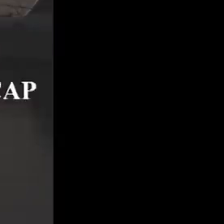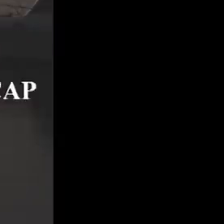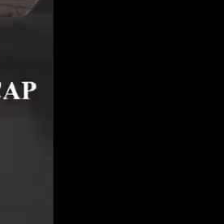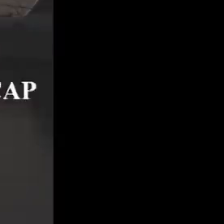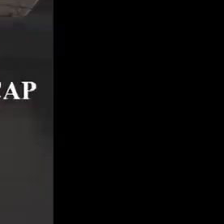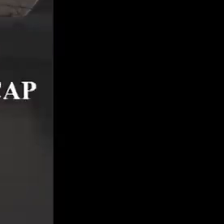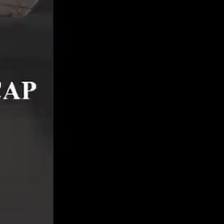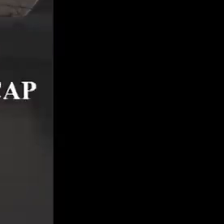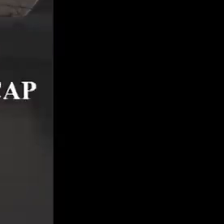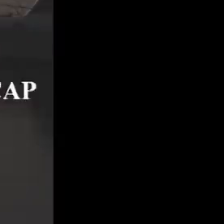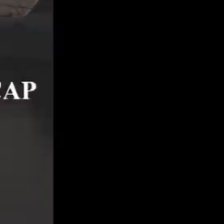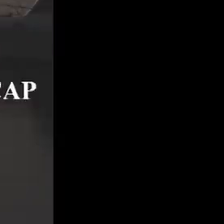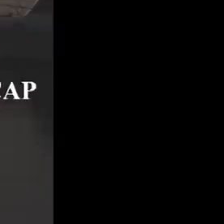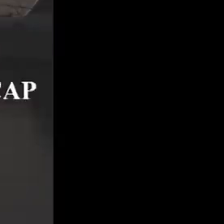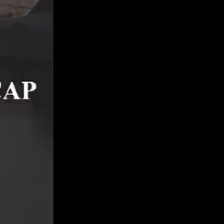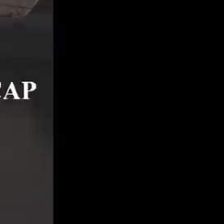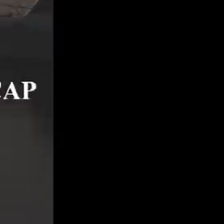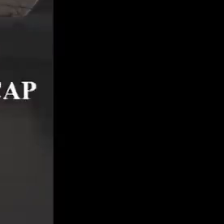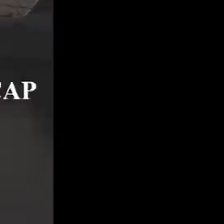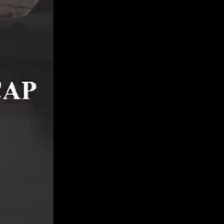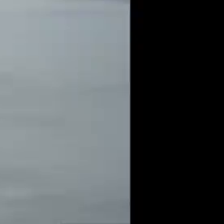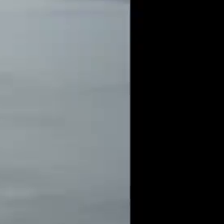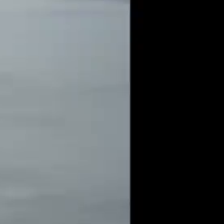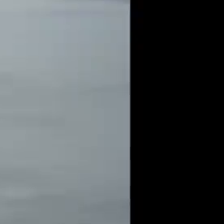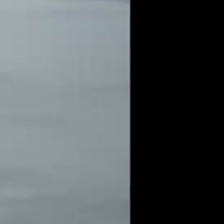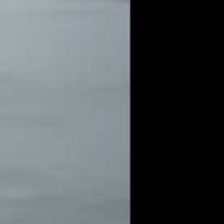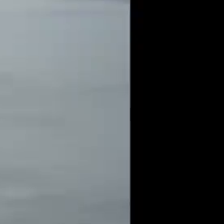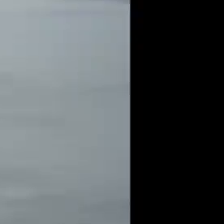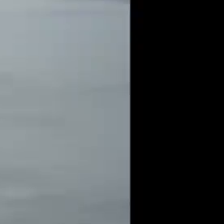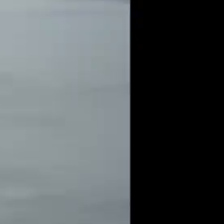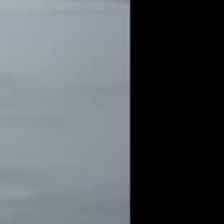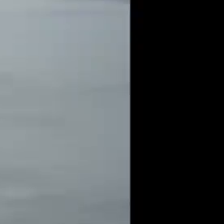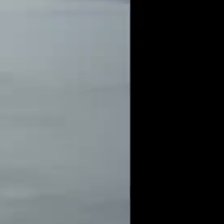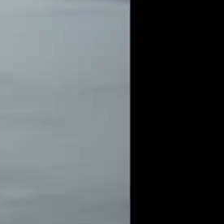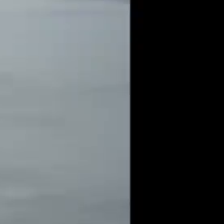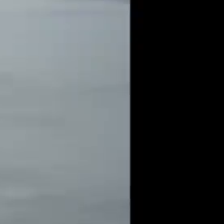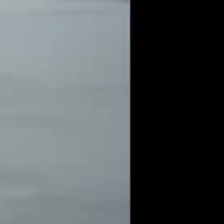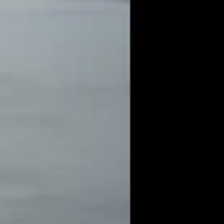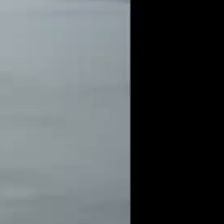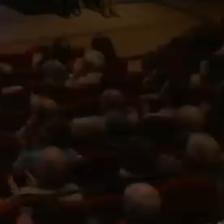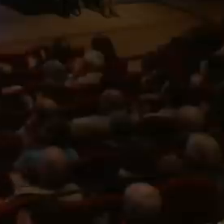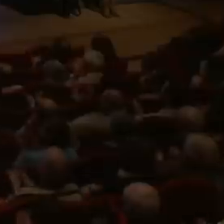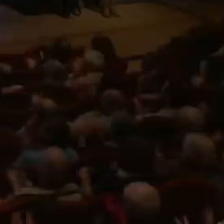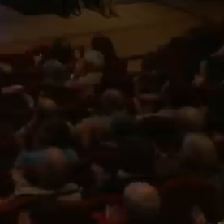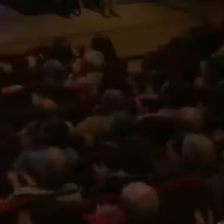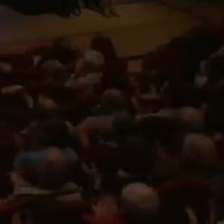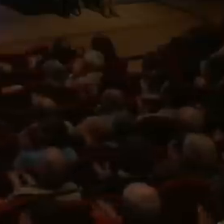même, notamment au niveau de l'appareil locomoteur. Je vous remercie de votre attention.